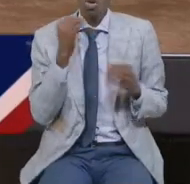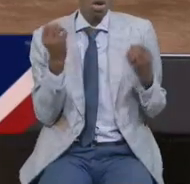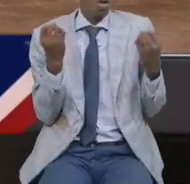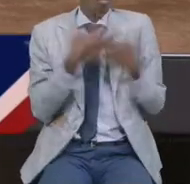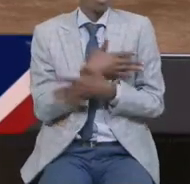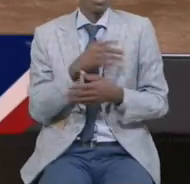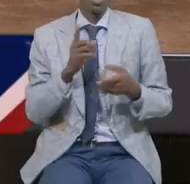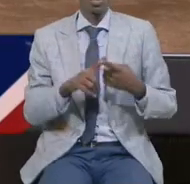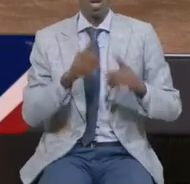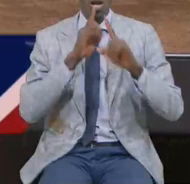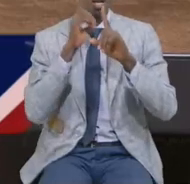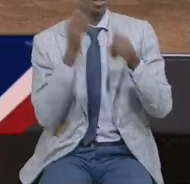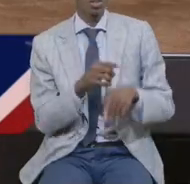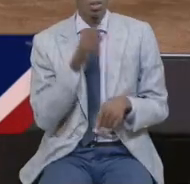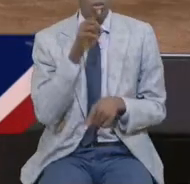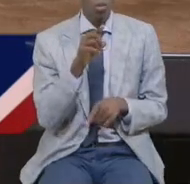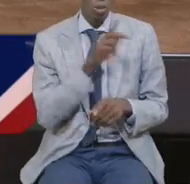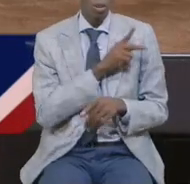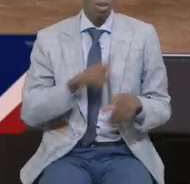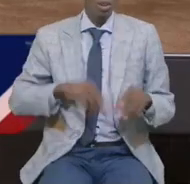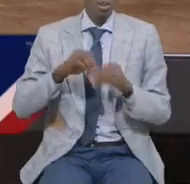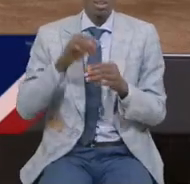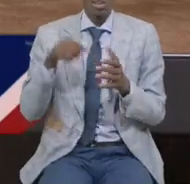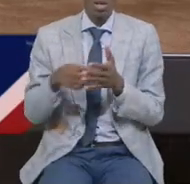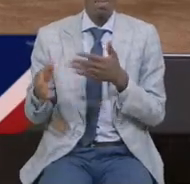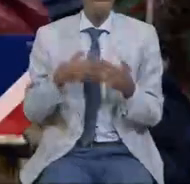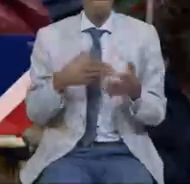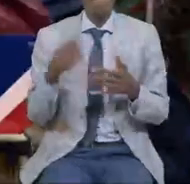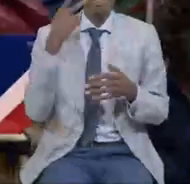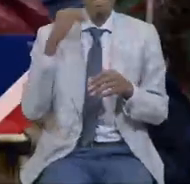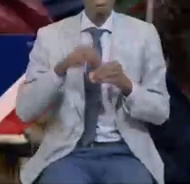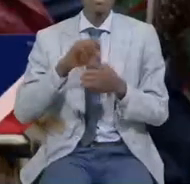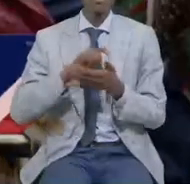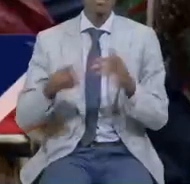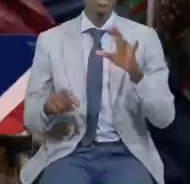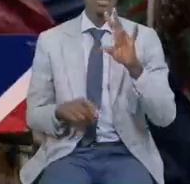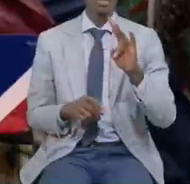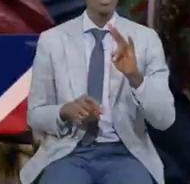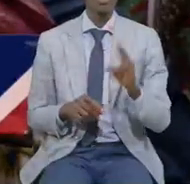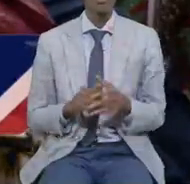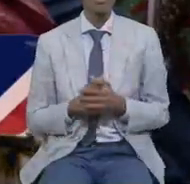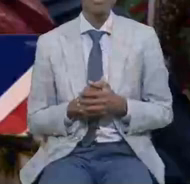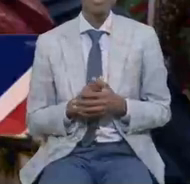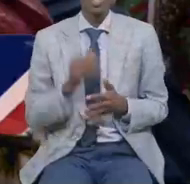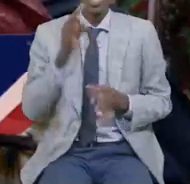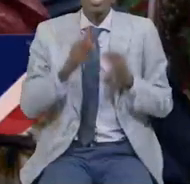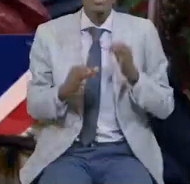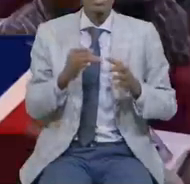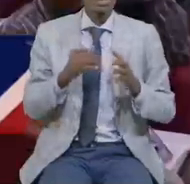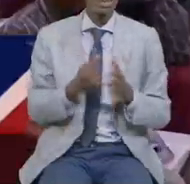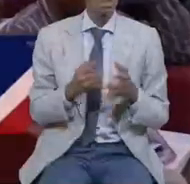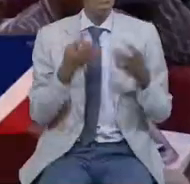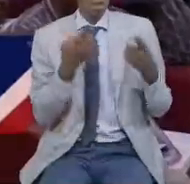ne sommes pas épouvantés de te répondre là-dessus. Verset 17, voici notre Dieu.